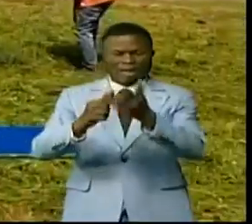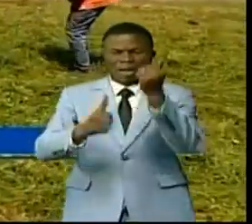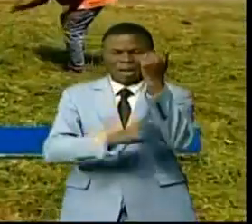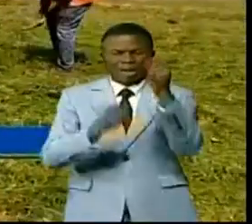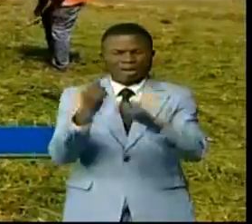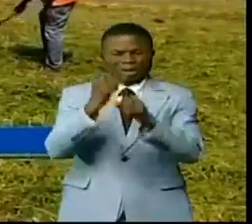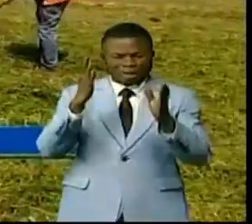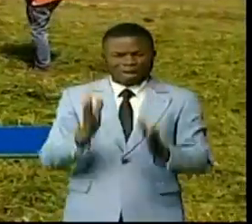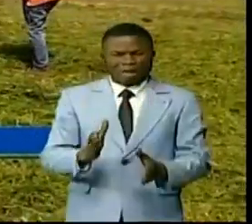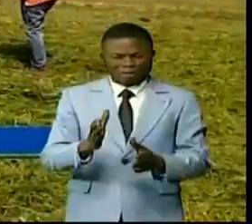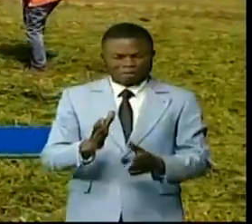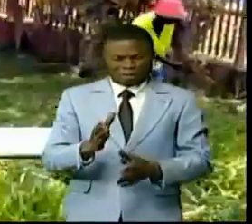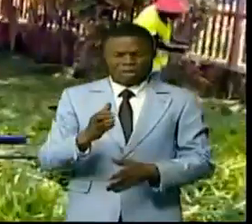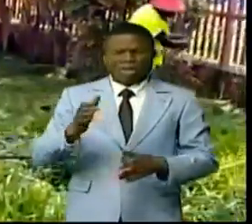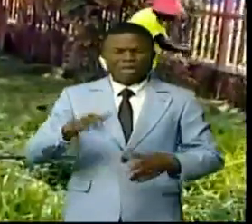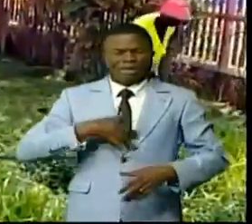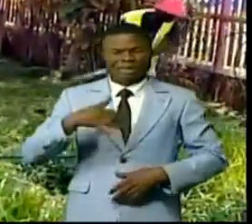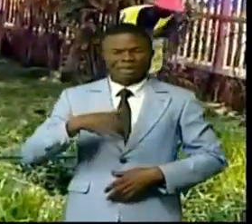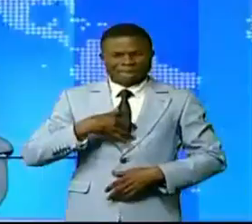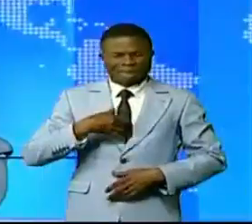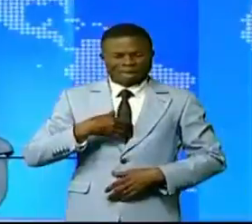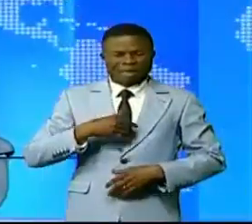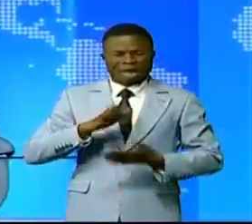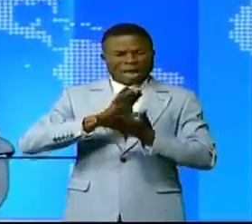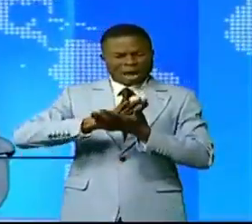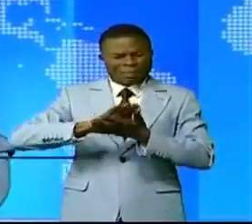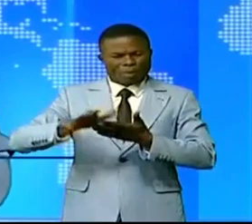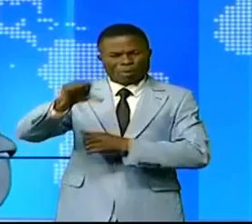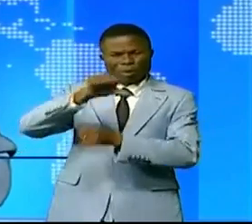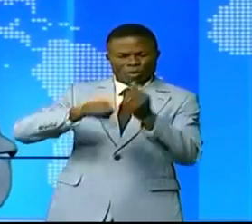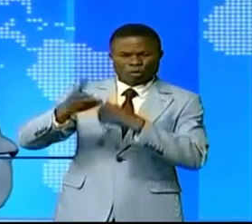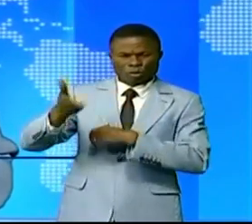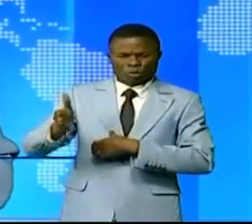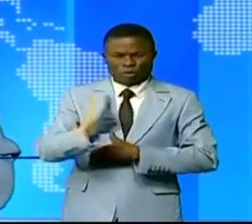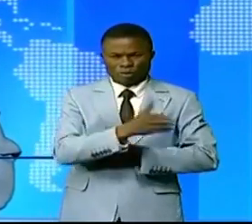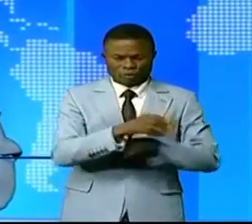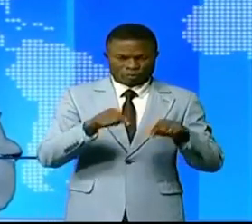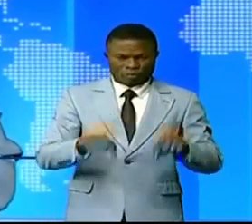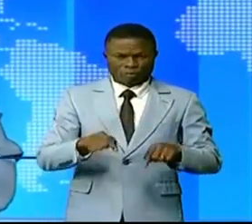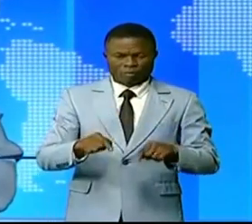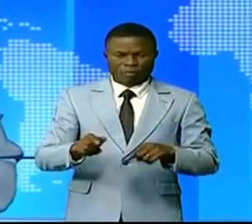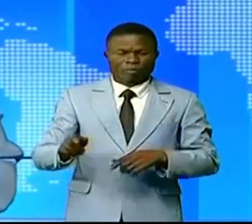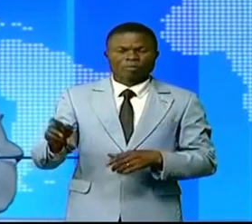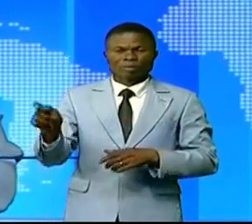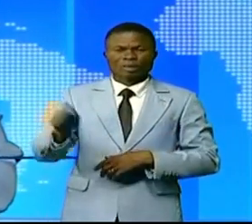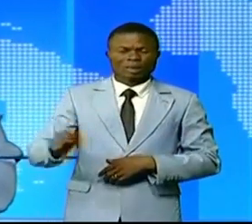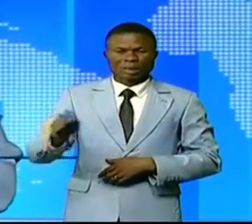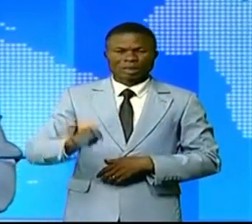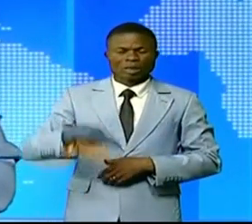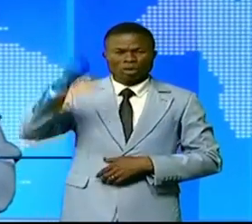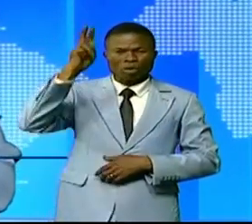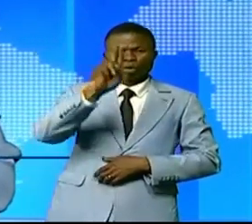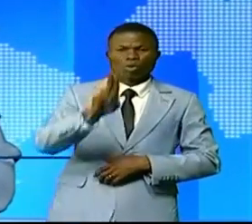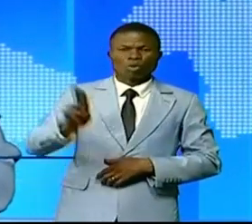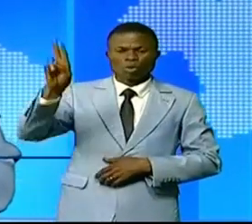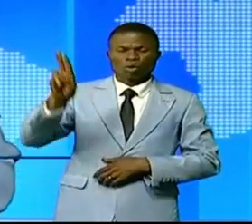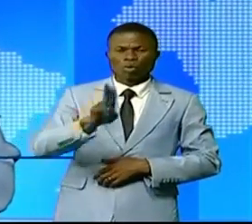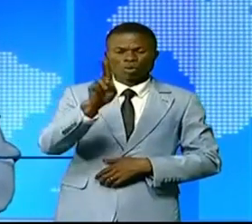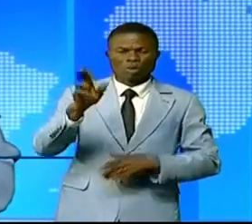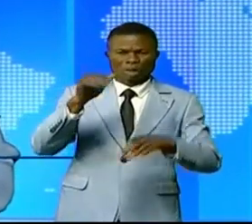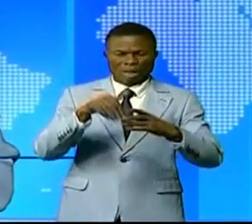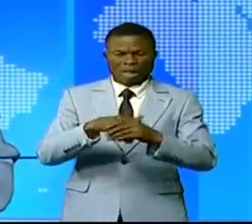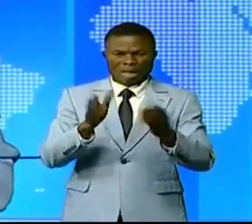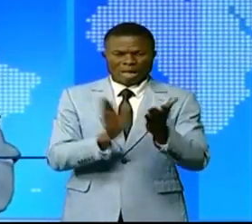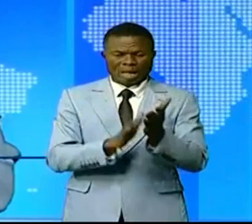personnel de goûter aux délices de la bonne hygiène. Et pendant ces temps, les territoriaux du Haut-Ouélé sont à l'école de